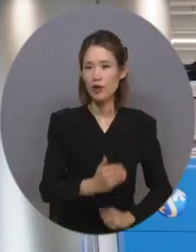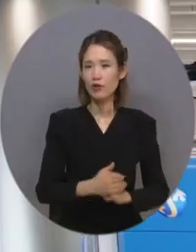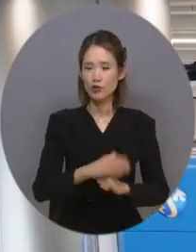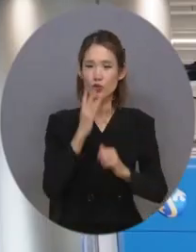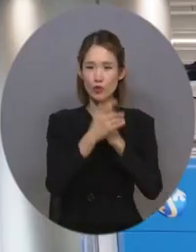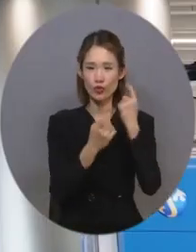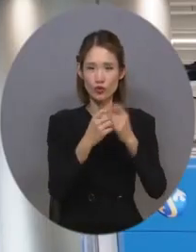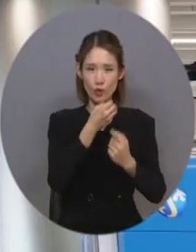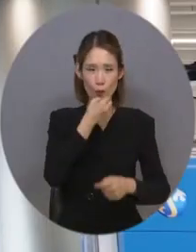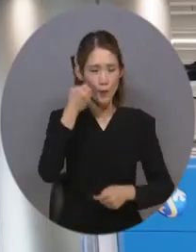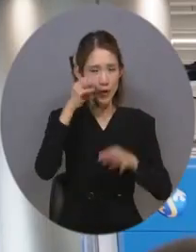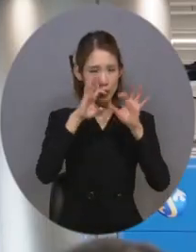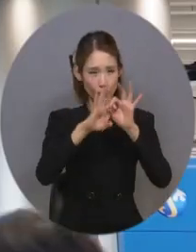누리집에서 확인할 수 있습니다